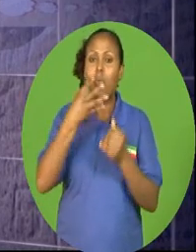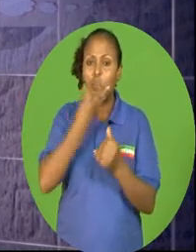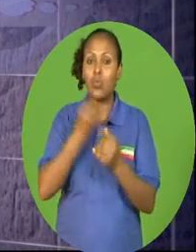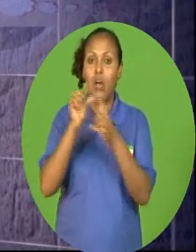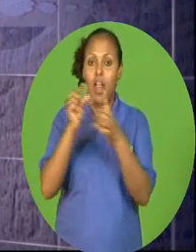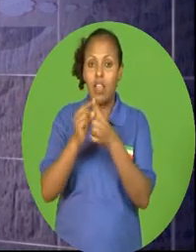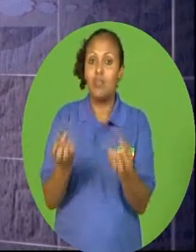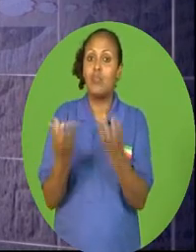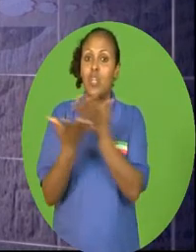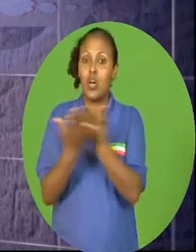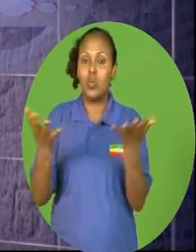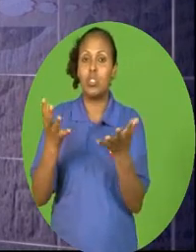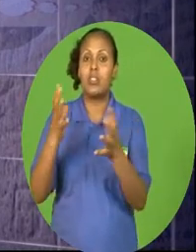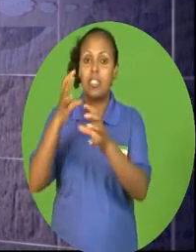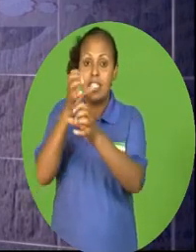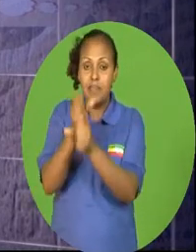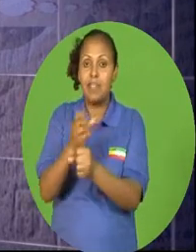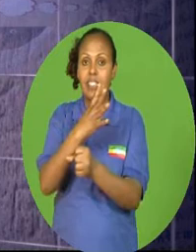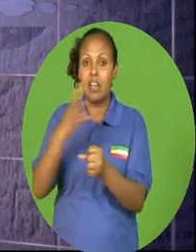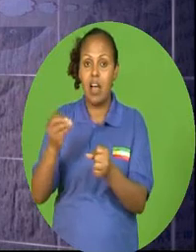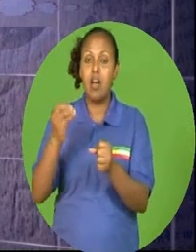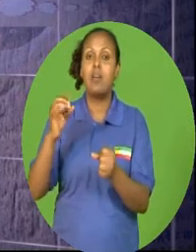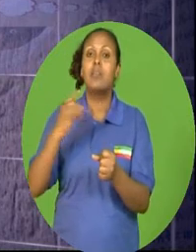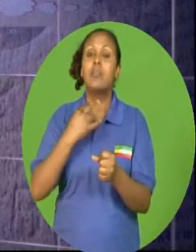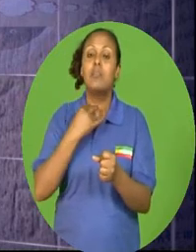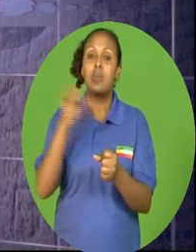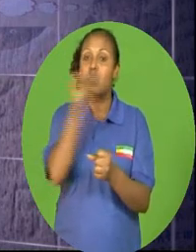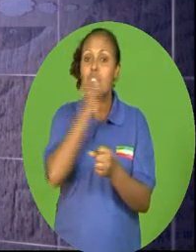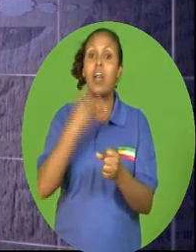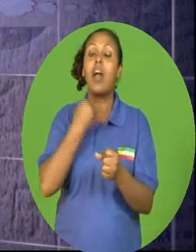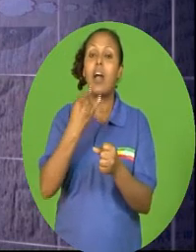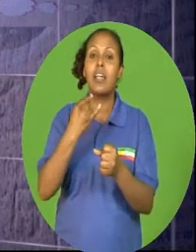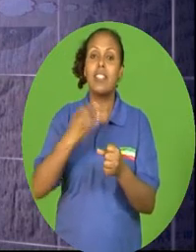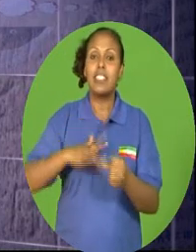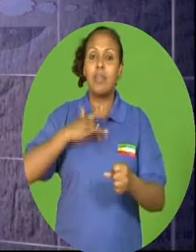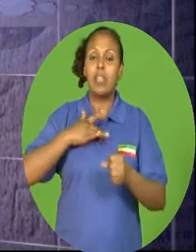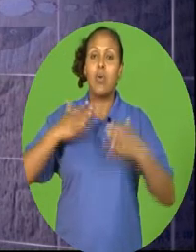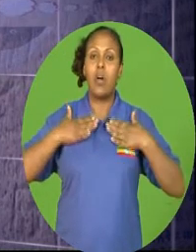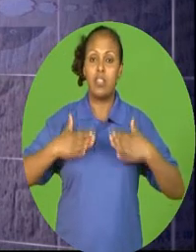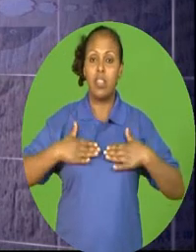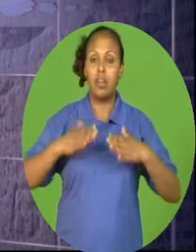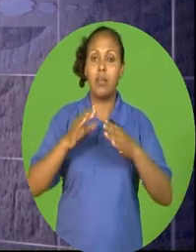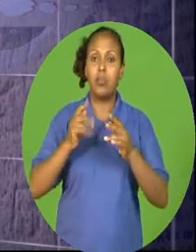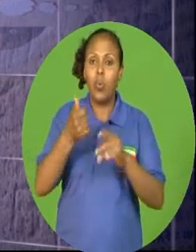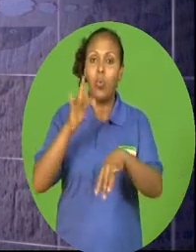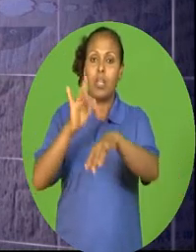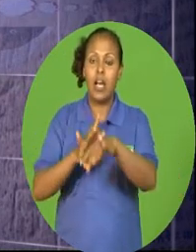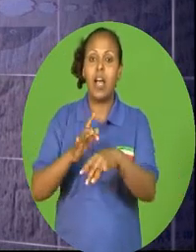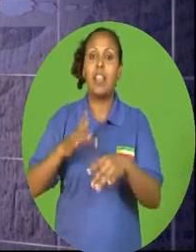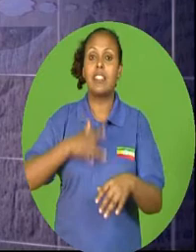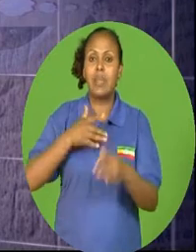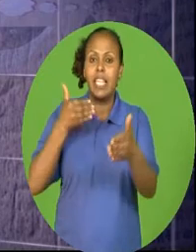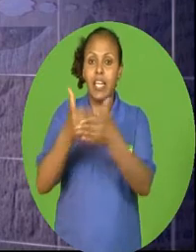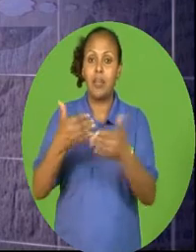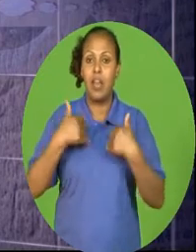ምርጥ ቃላት ብዙ ነገሮችን አምቆ የሚይዝና በሙዚቃዊ ቃናው የስሜት ህዋሳትን በቶሎ የሚነካ